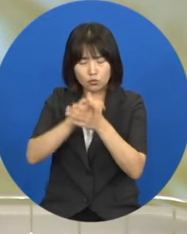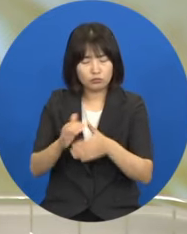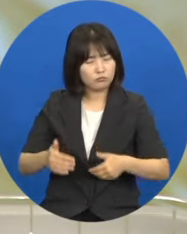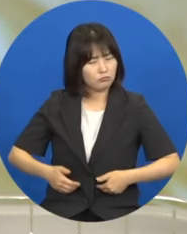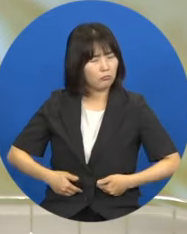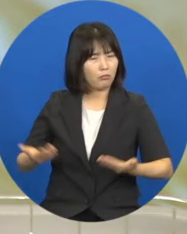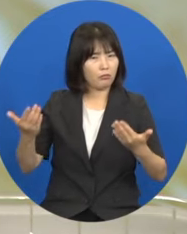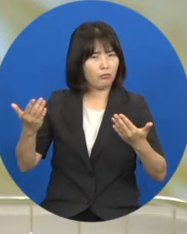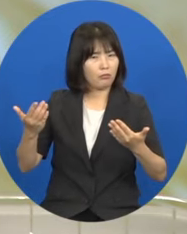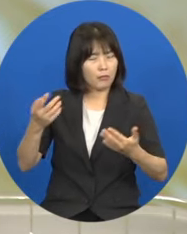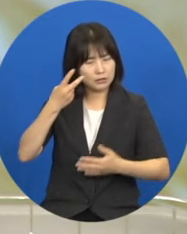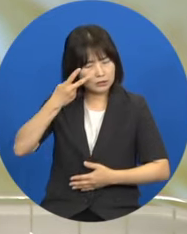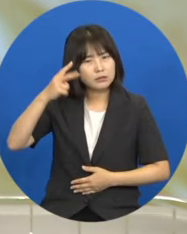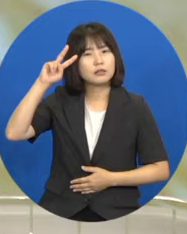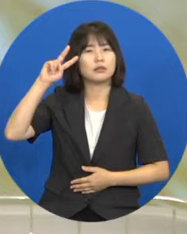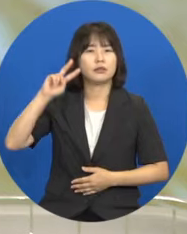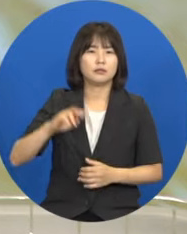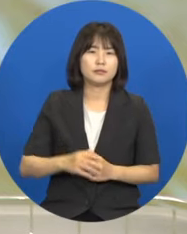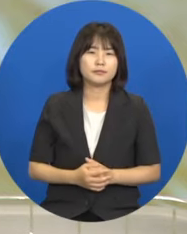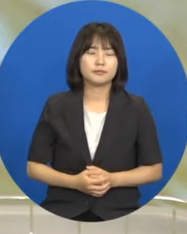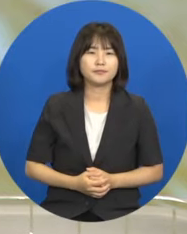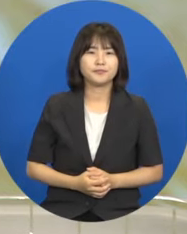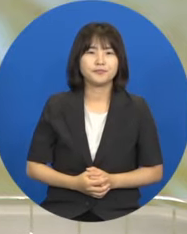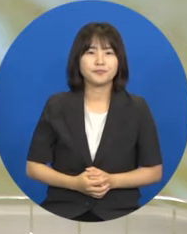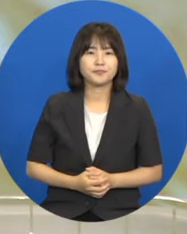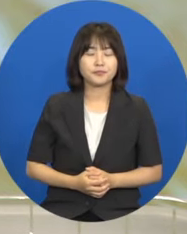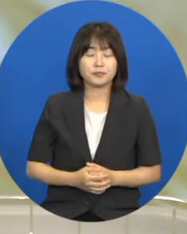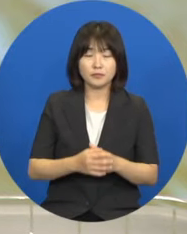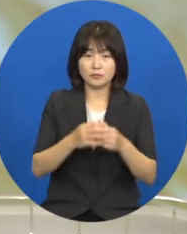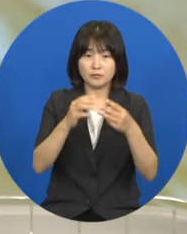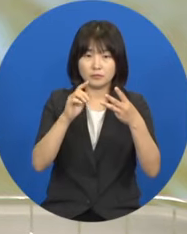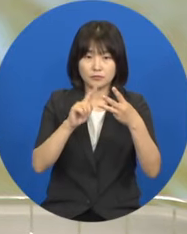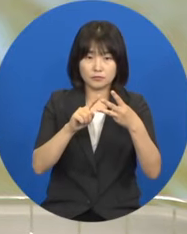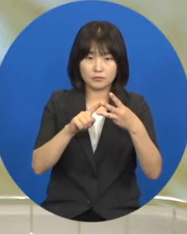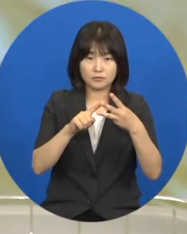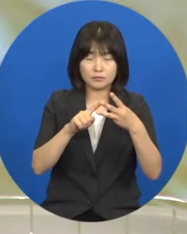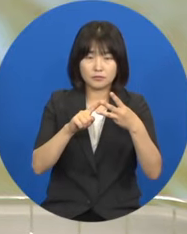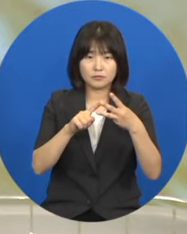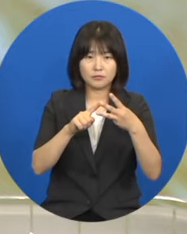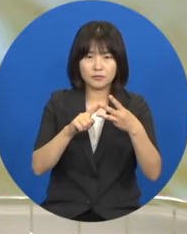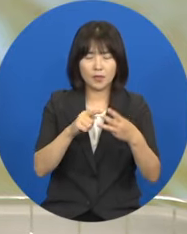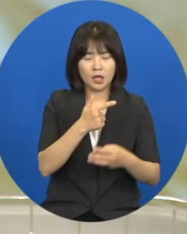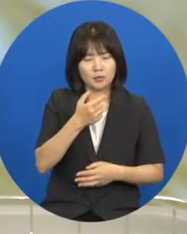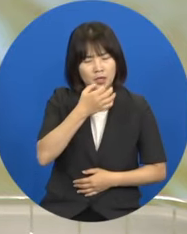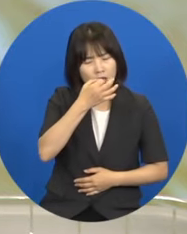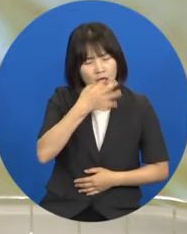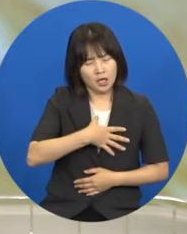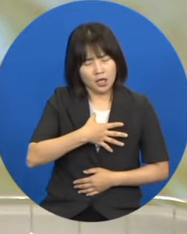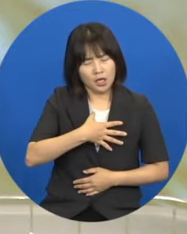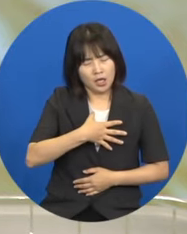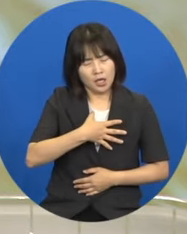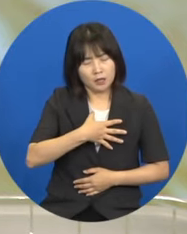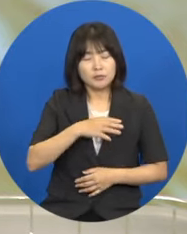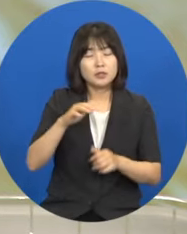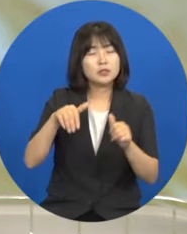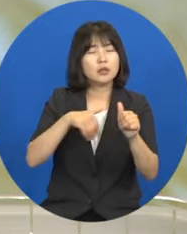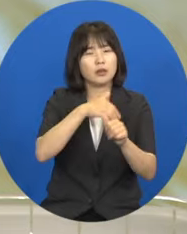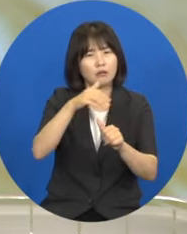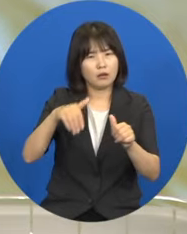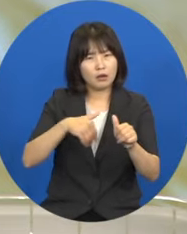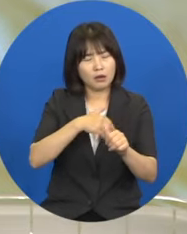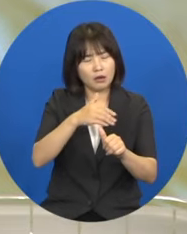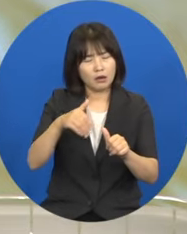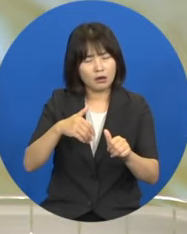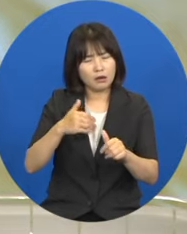않다고 착각하는 겁니다. 두 번째는 진짜 너무 힘들고 최악의 상황이어서